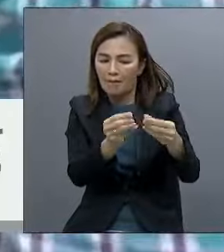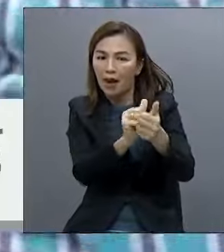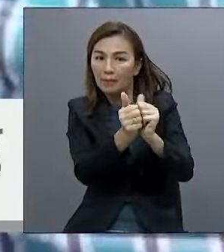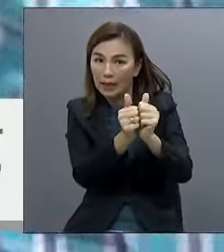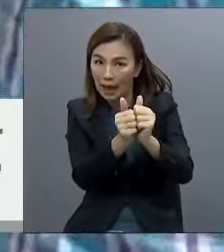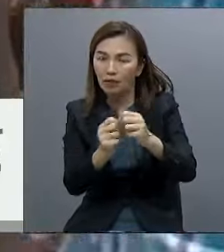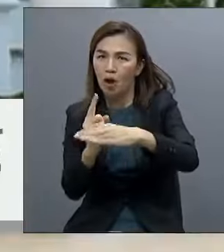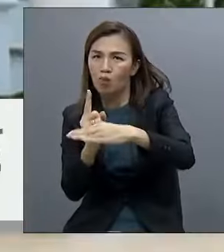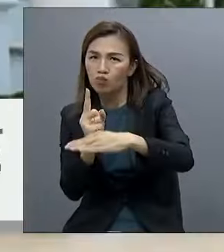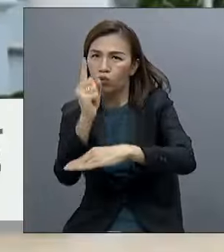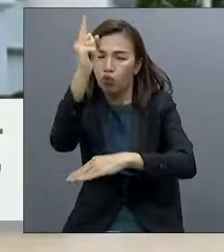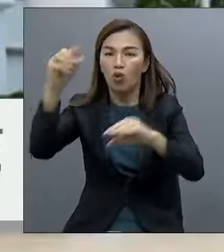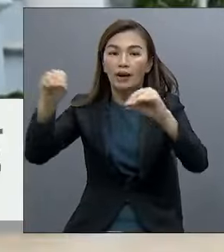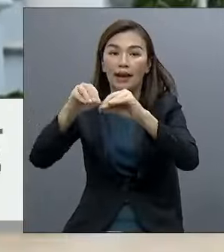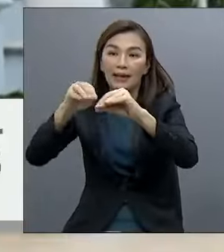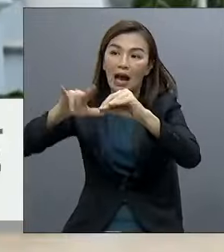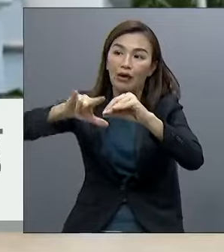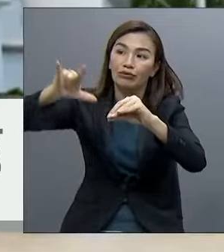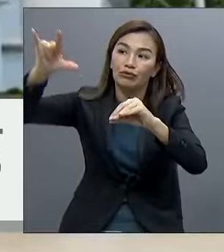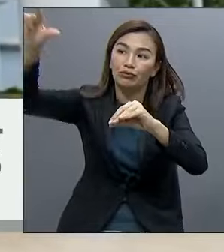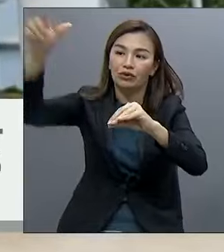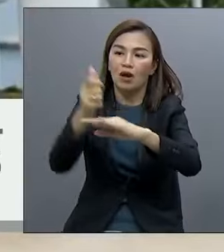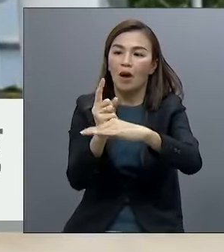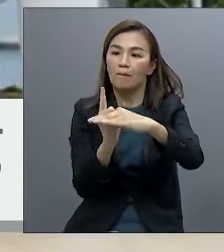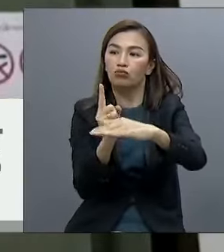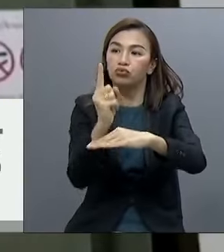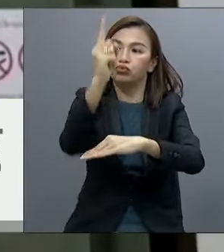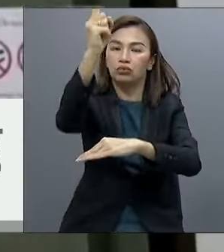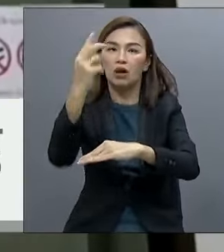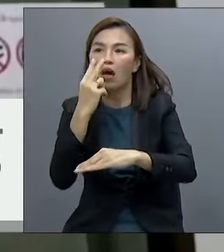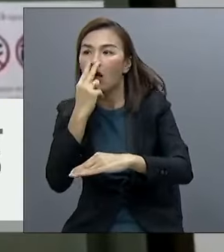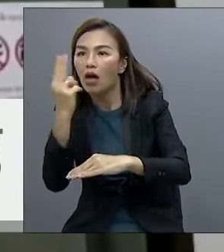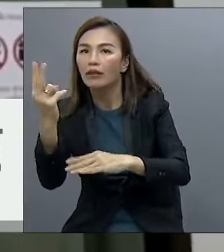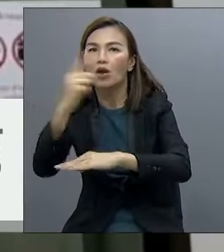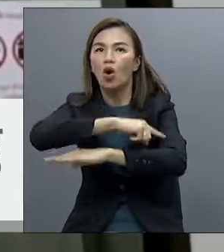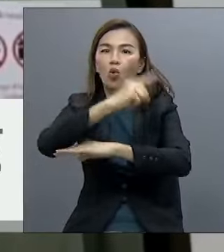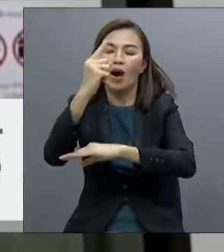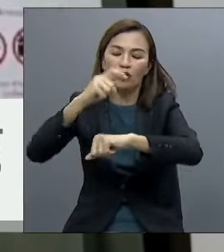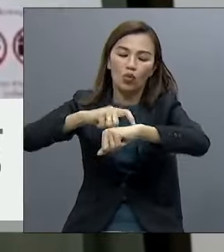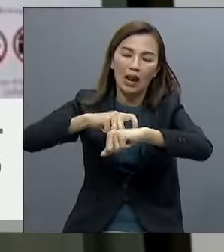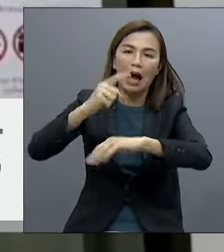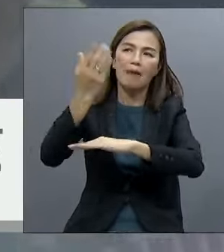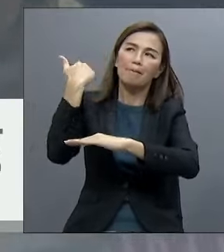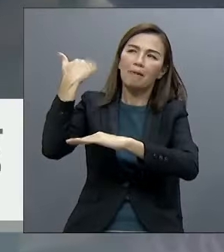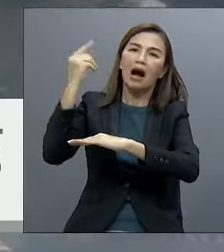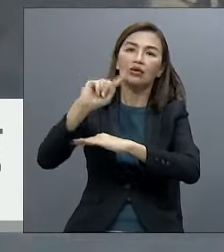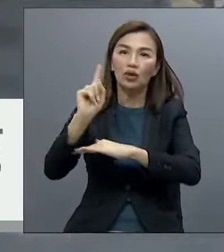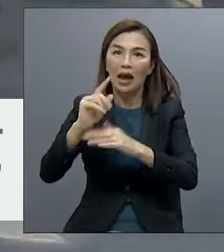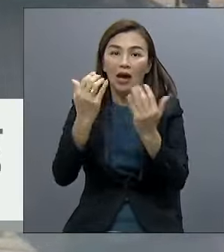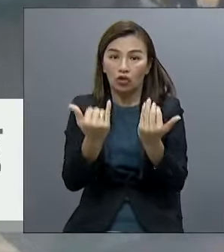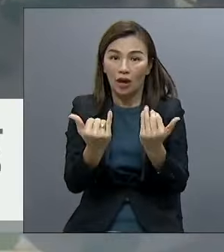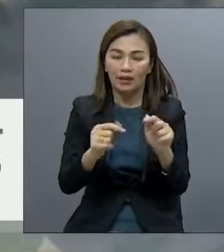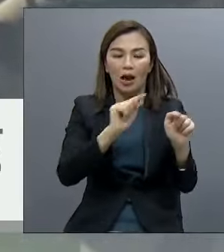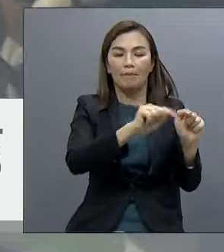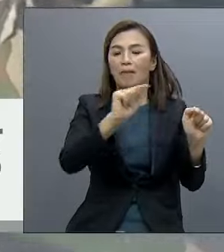งไฟใกล้กับเส้นทางการบินก็ต้องตรวจสอบว่าเป็นภาพที่เกิดขึ้นในช่วงวันไหนเวลาใดเพราะว่าช่วงนี้หลายพื้นที่ค่ะมีการจัด